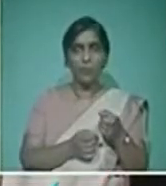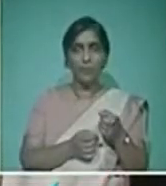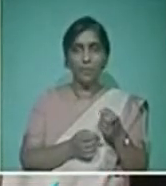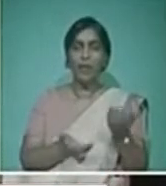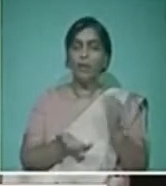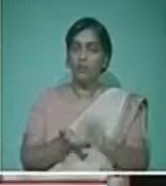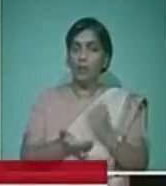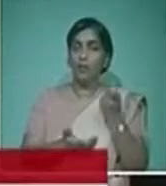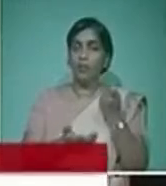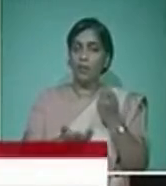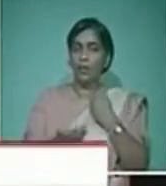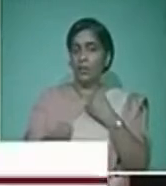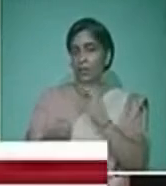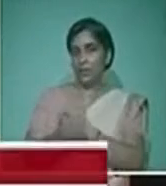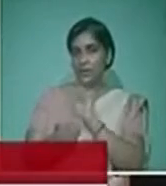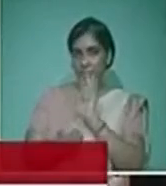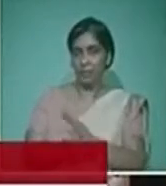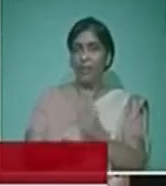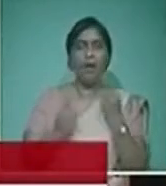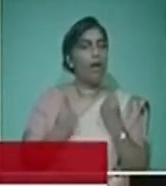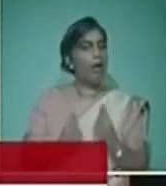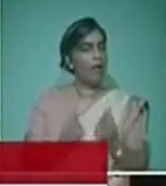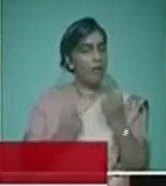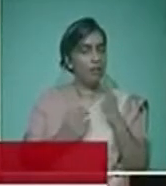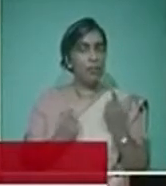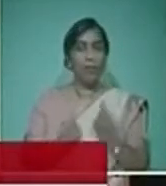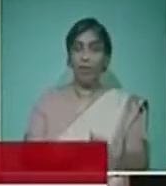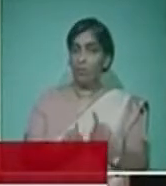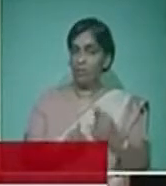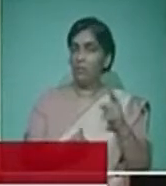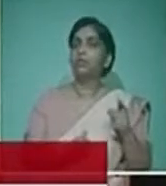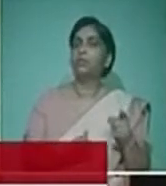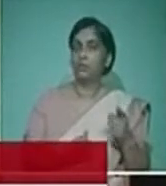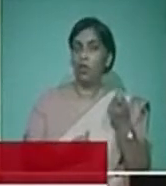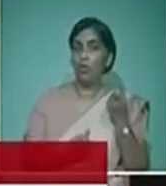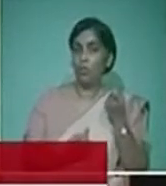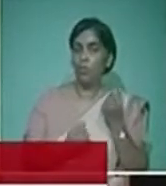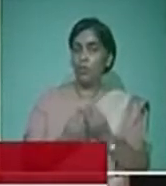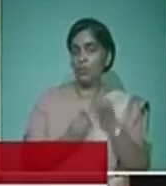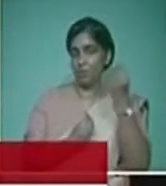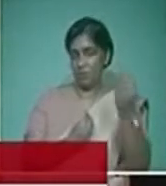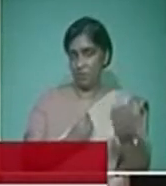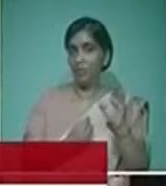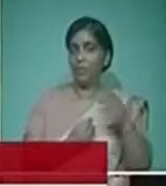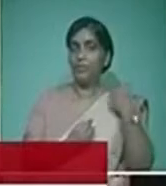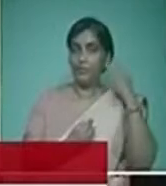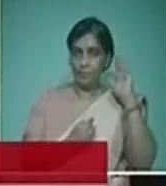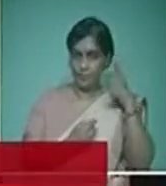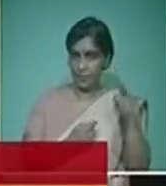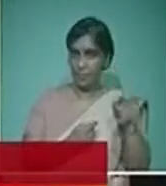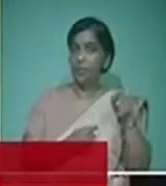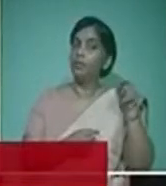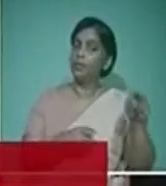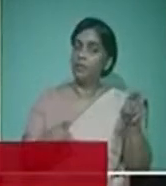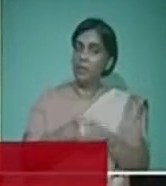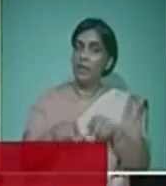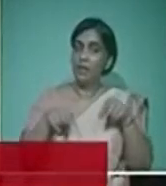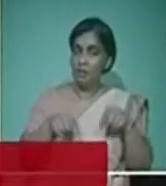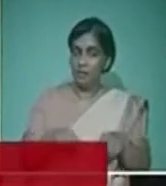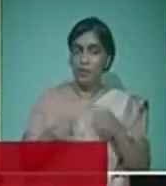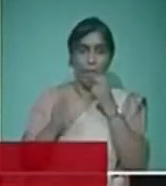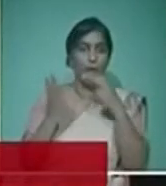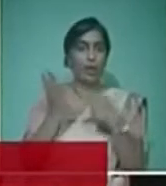තවත් කොටසක් ඉතුරු කරලා තියෙනවා. හදිසියේ තියෙන උමනා වෙනුවෙන් මේ මුදල් ලබලා දෙන්න විශේෂයෙන්ම. මේ යටතේ දැනට